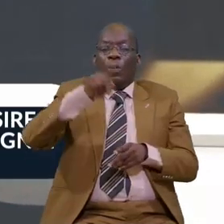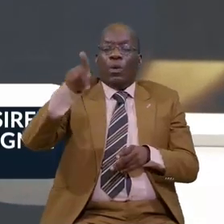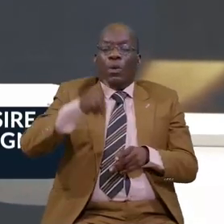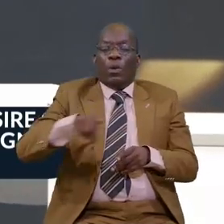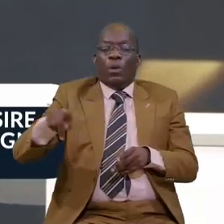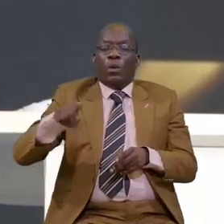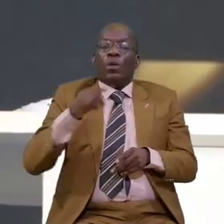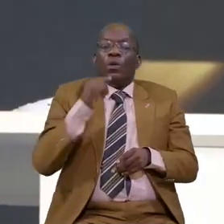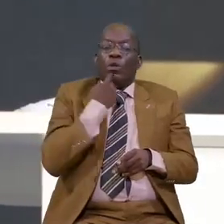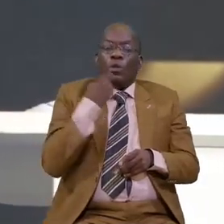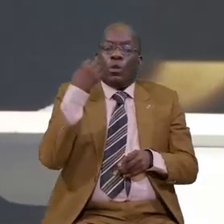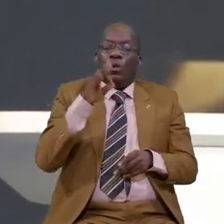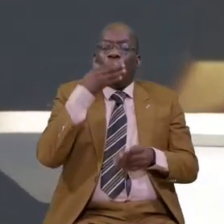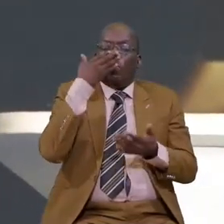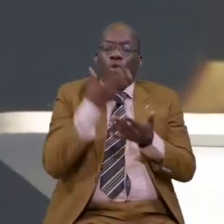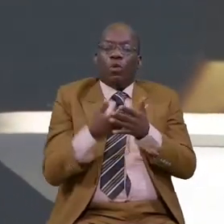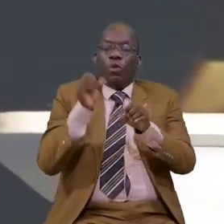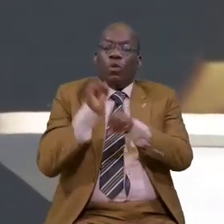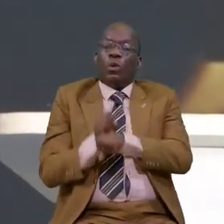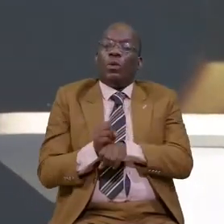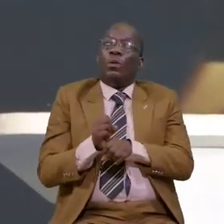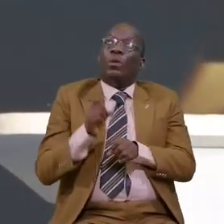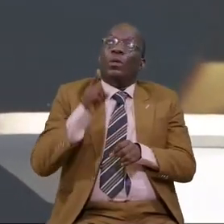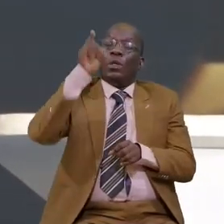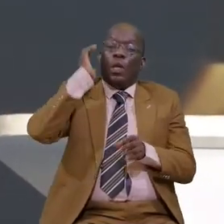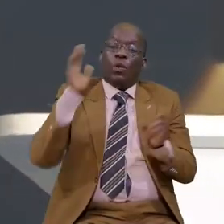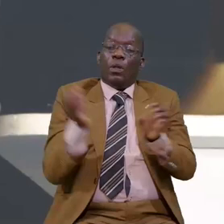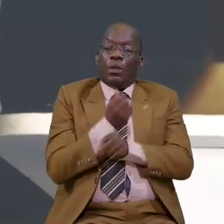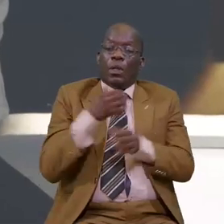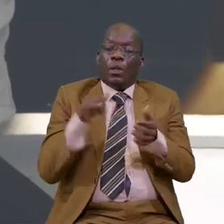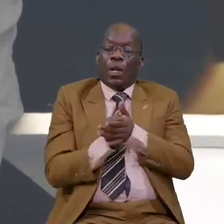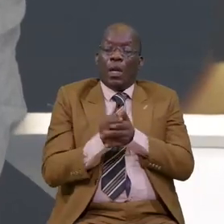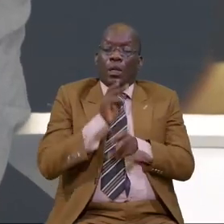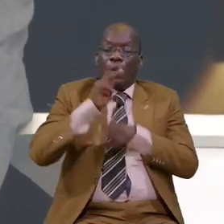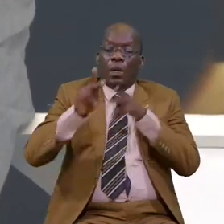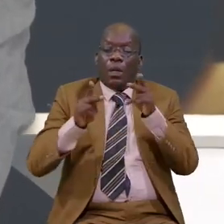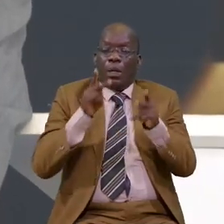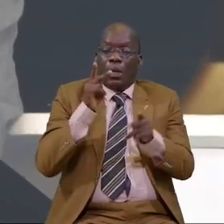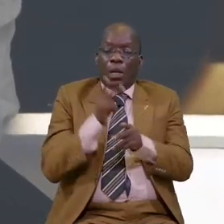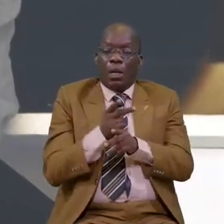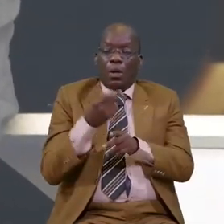un peuple qui lui appartienne, purifié par lui et zélé pour les bonnes œuvres.